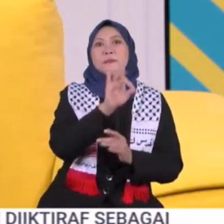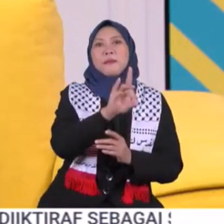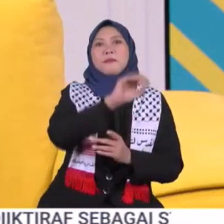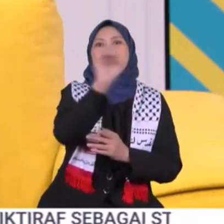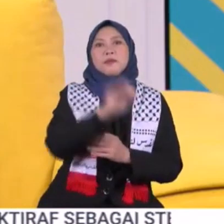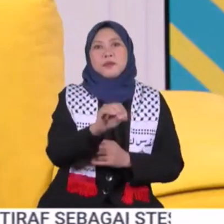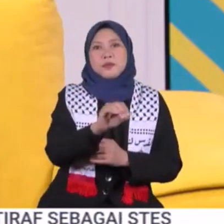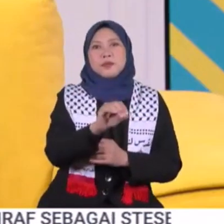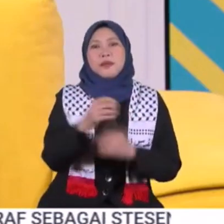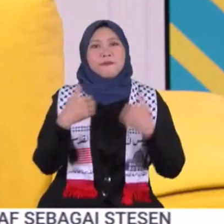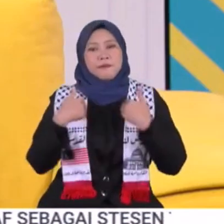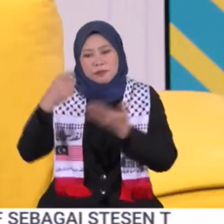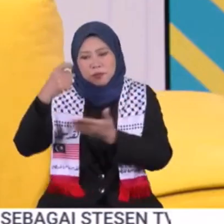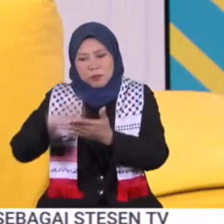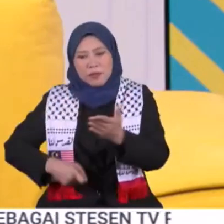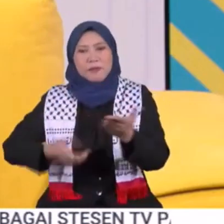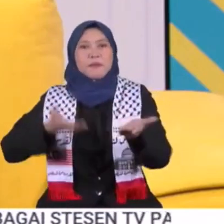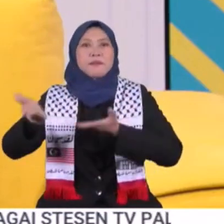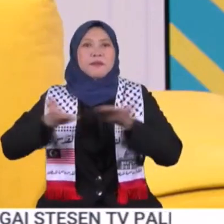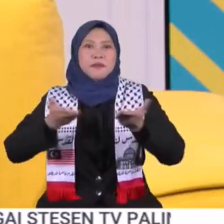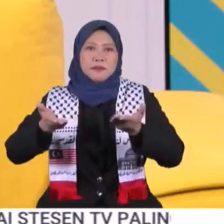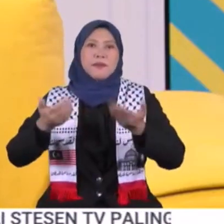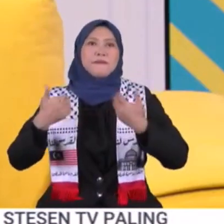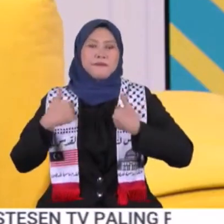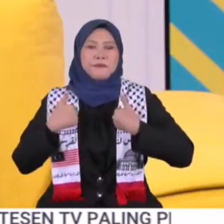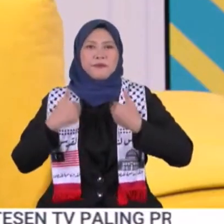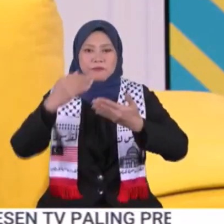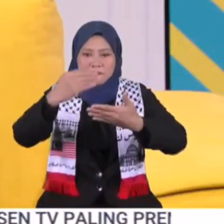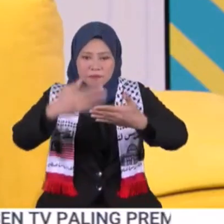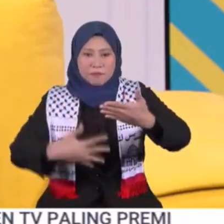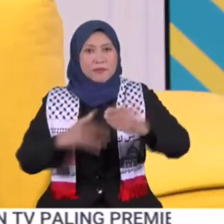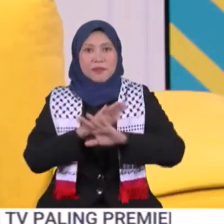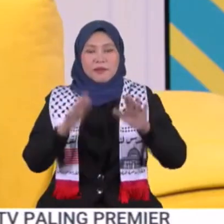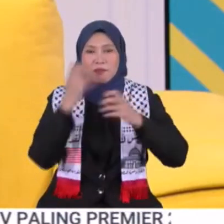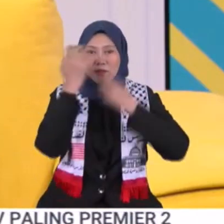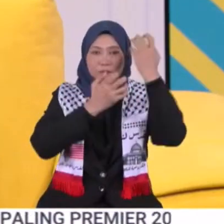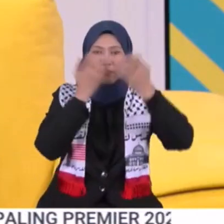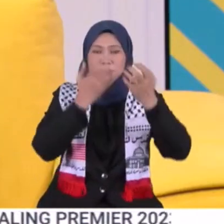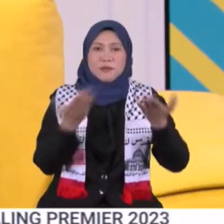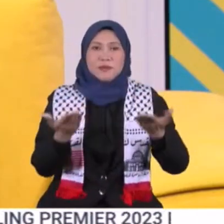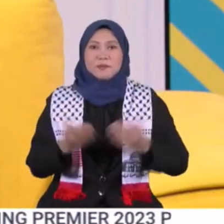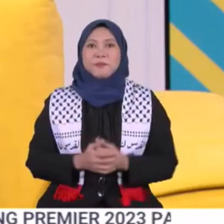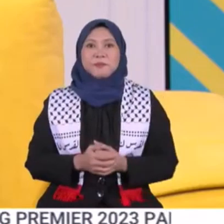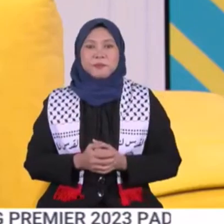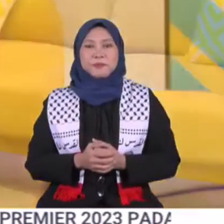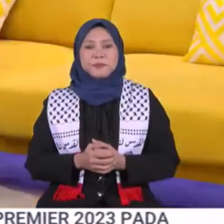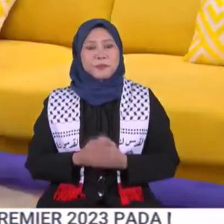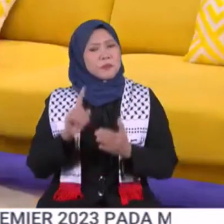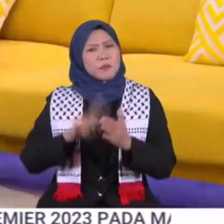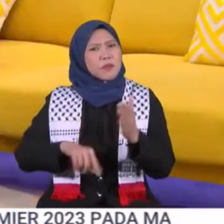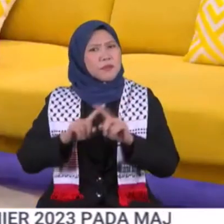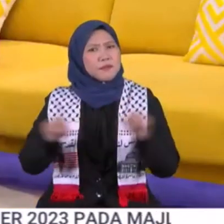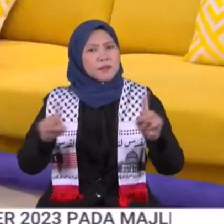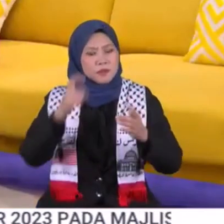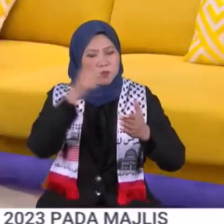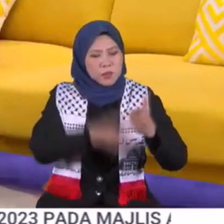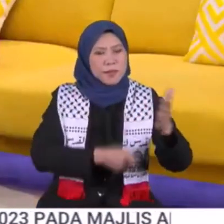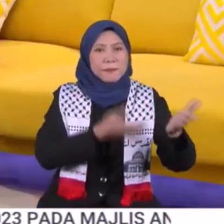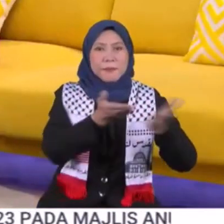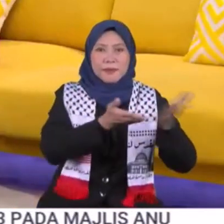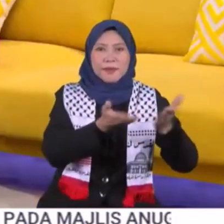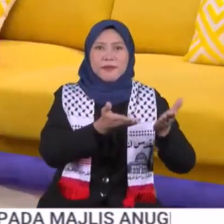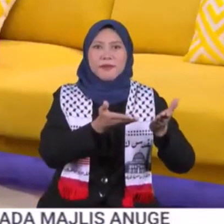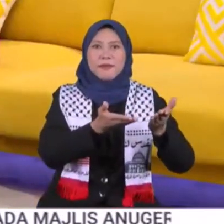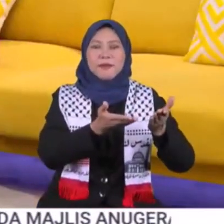restoran ada cukai perkhidmatan ada juga caj perkhidmatan jangan confuse itu perbezaannya apa tu perbezaannya Cukai perkhidmatan ni